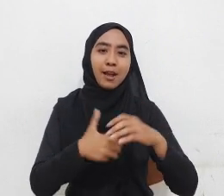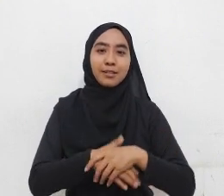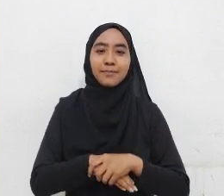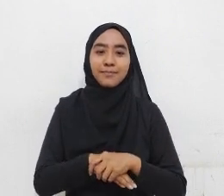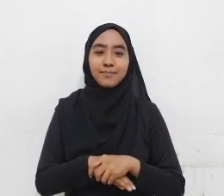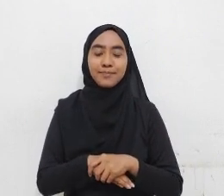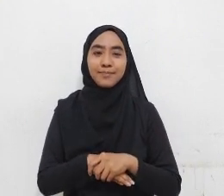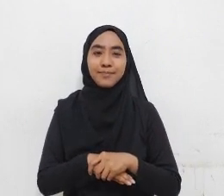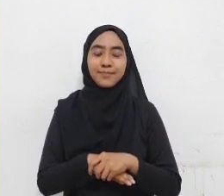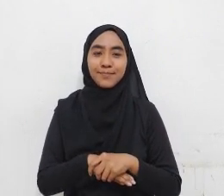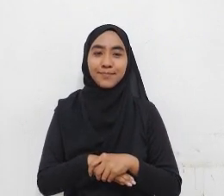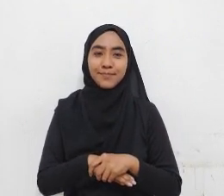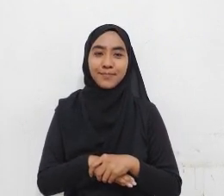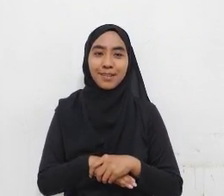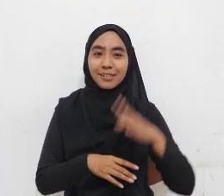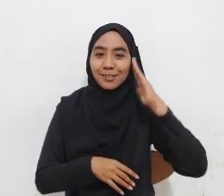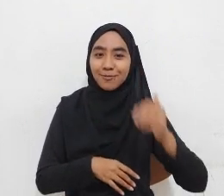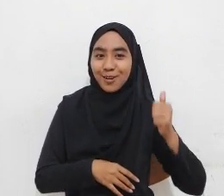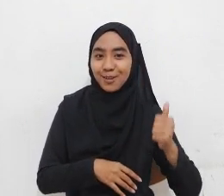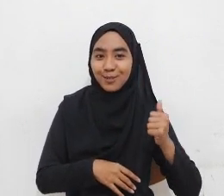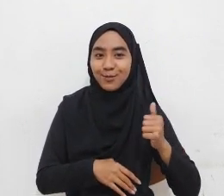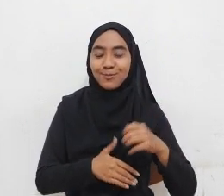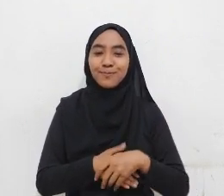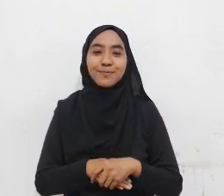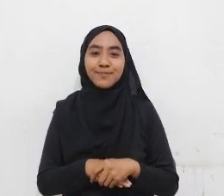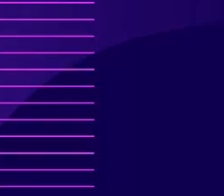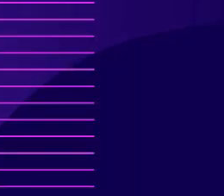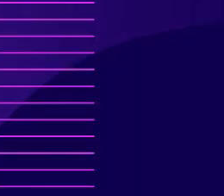Agama Tangerang bagian ketiga. Wassalamualaikum.